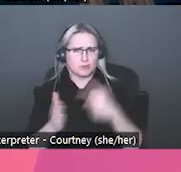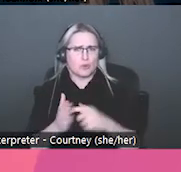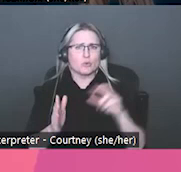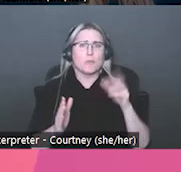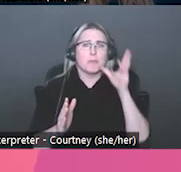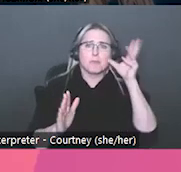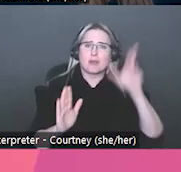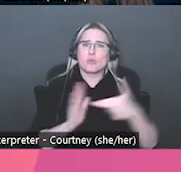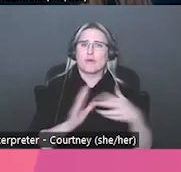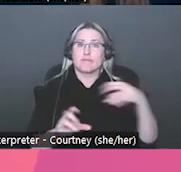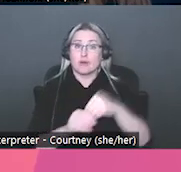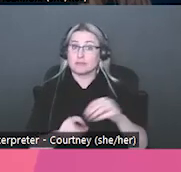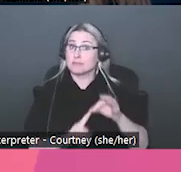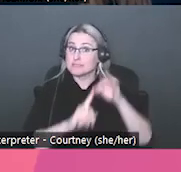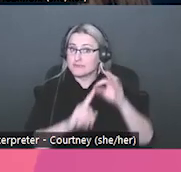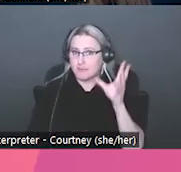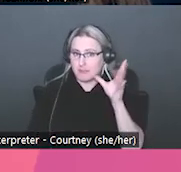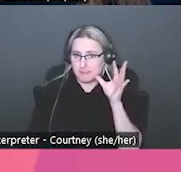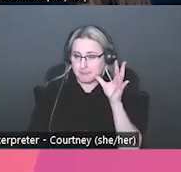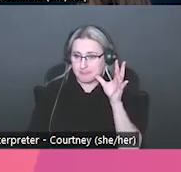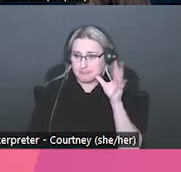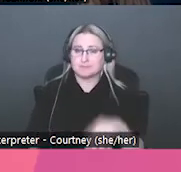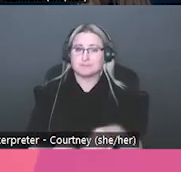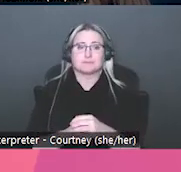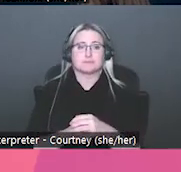parents, plus particulièrement le rôle de la mère